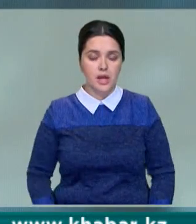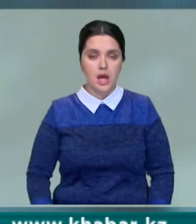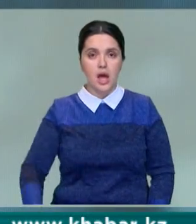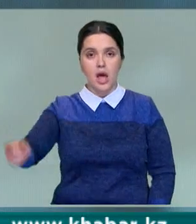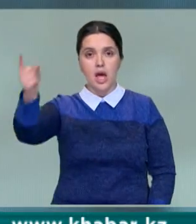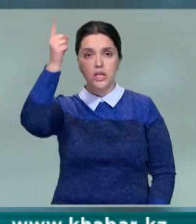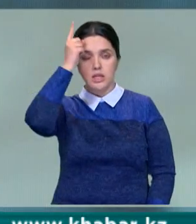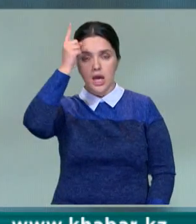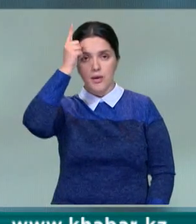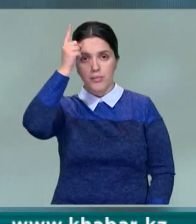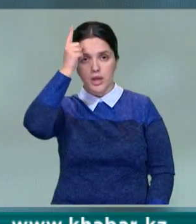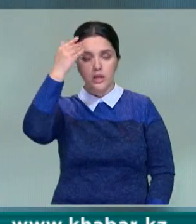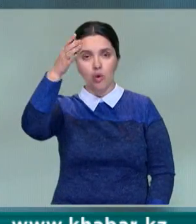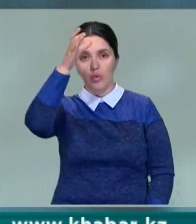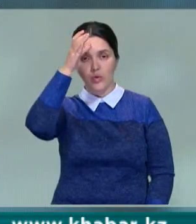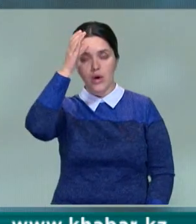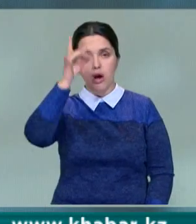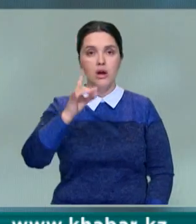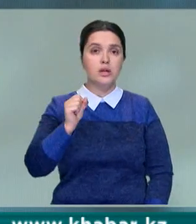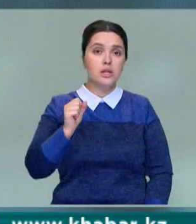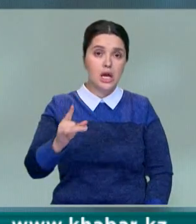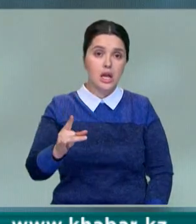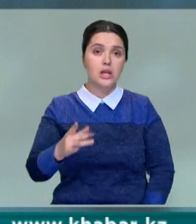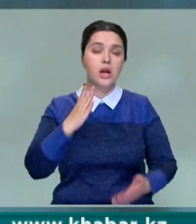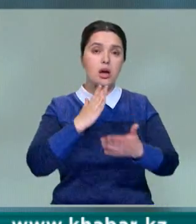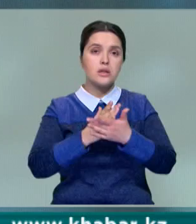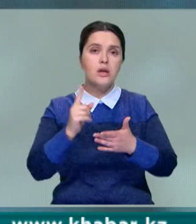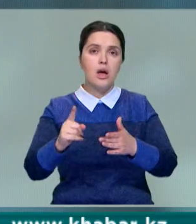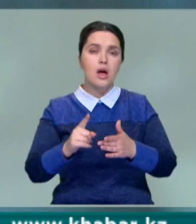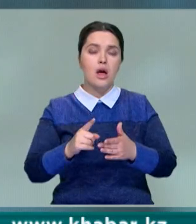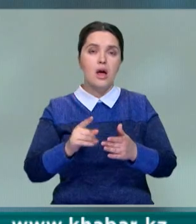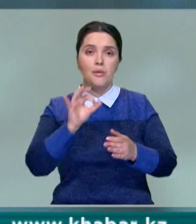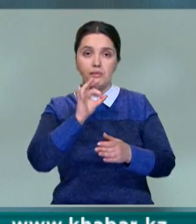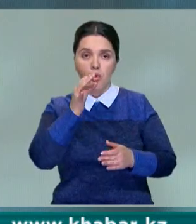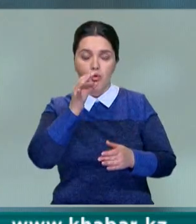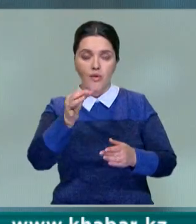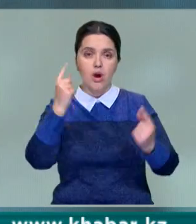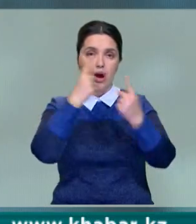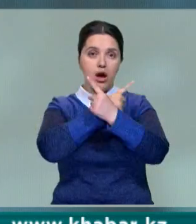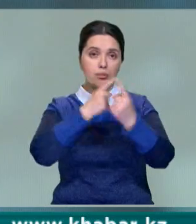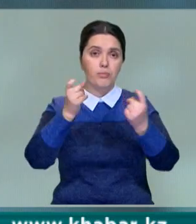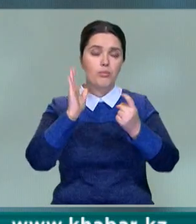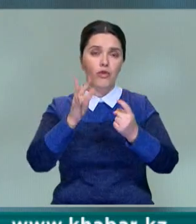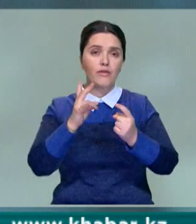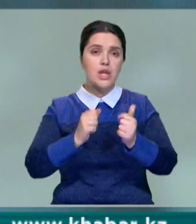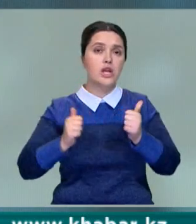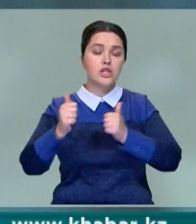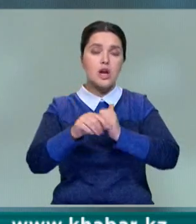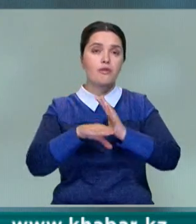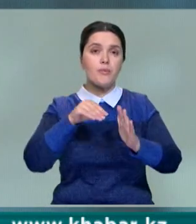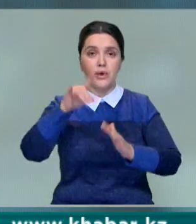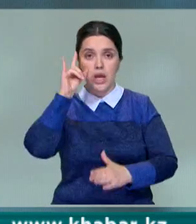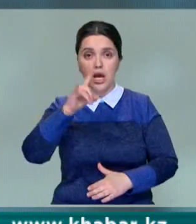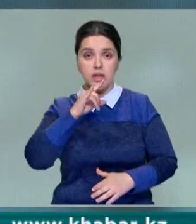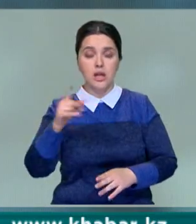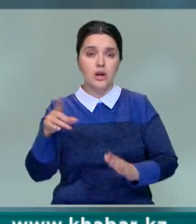Немецкий авторитетный политолог Александр Рар прокомментировал объявление о проведении внеочередных выборов в Казахстане. Он считает, что